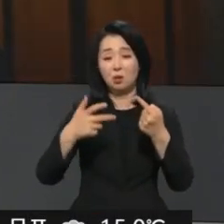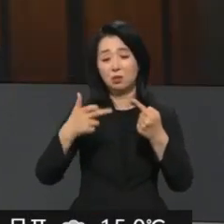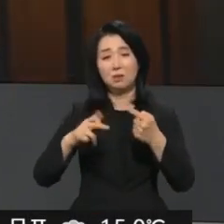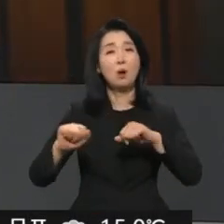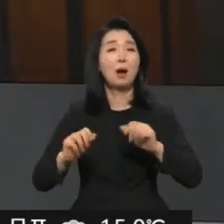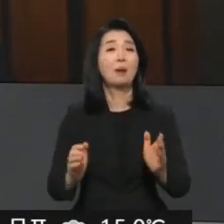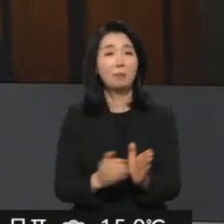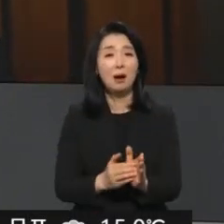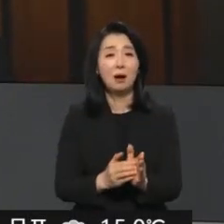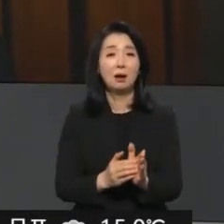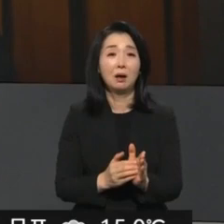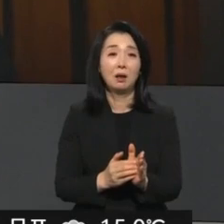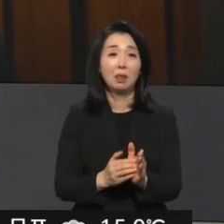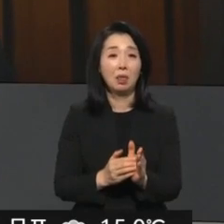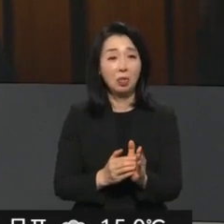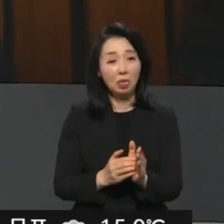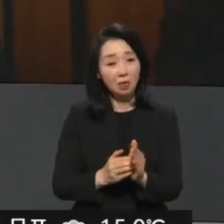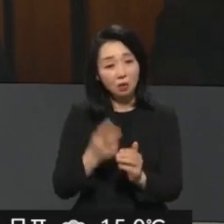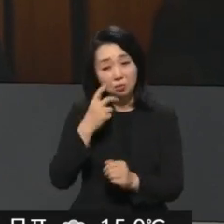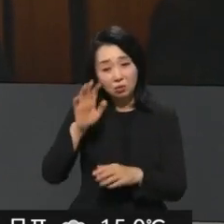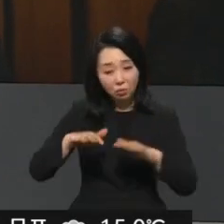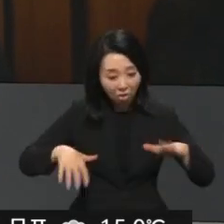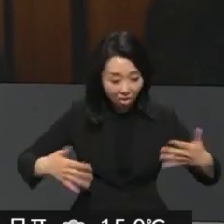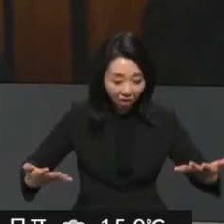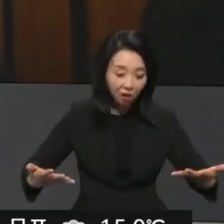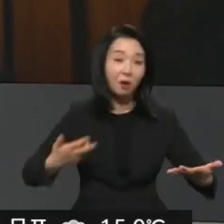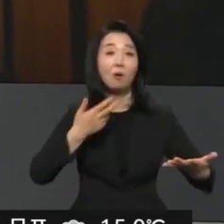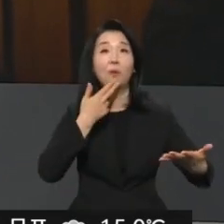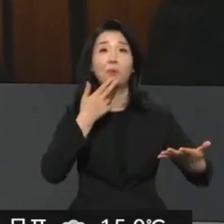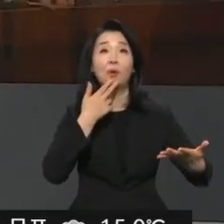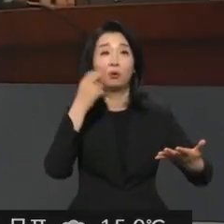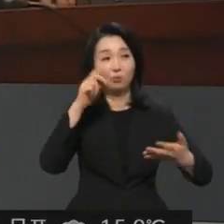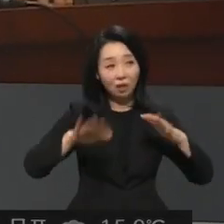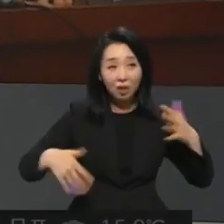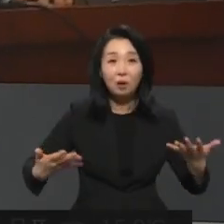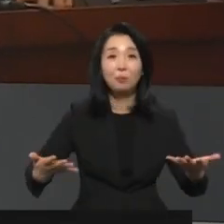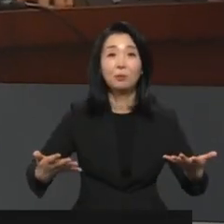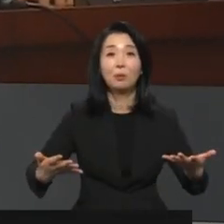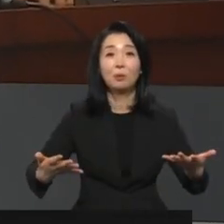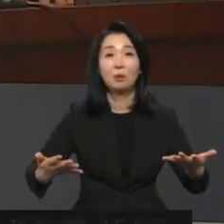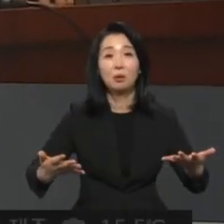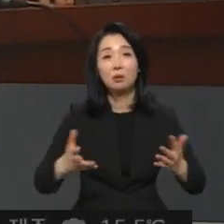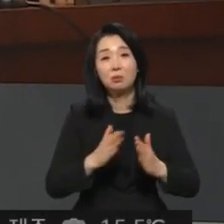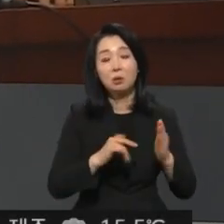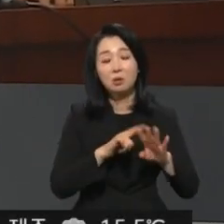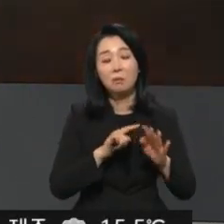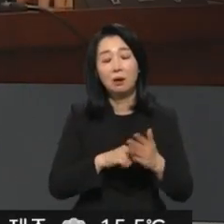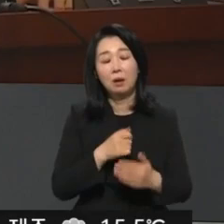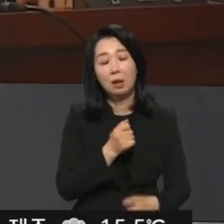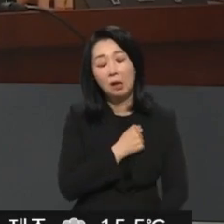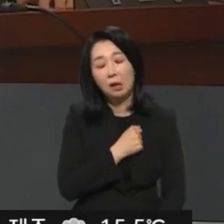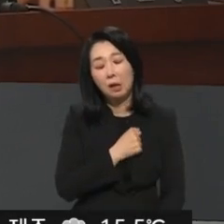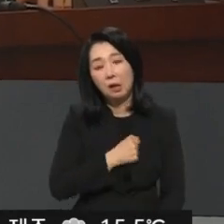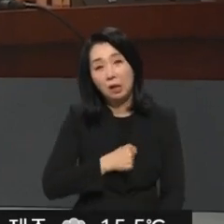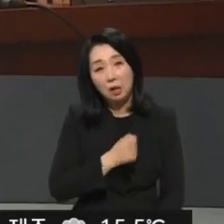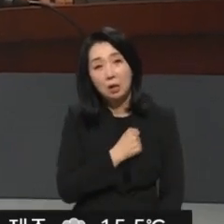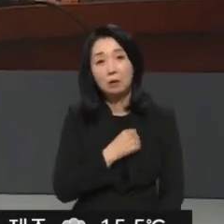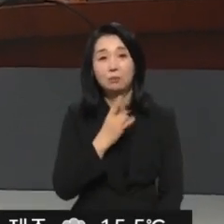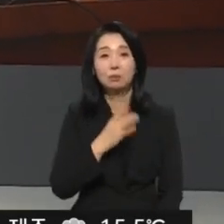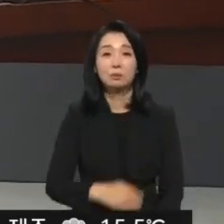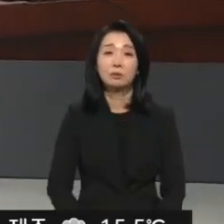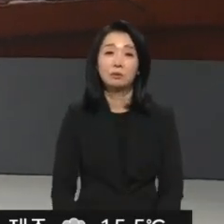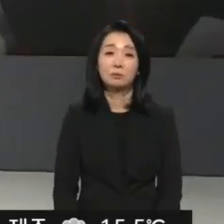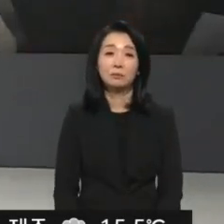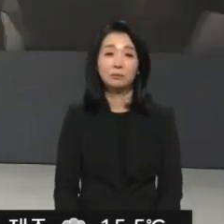마치는데요 빈손 국정조사의 빈손 경찰 수사까지 유가족들의 마음만 무너져 내리고 있습니다네